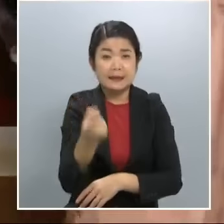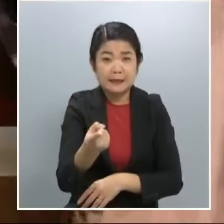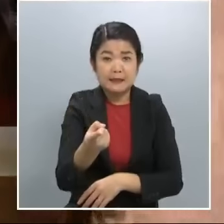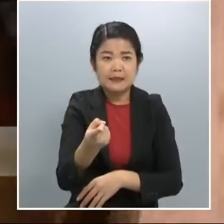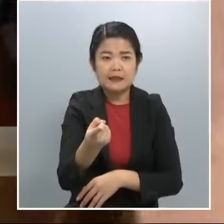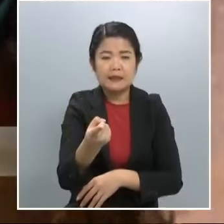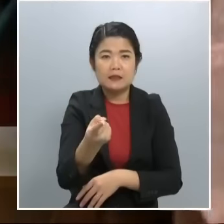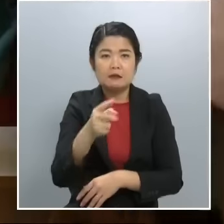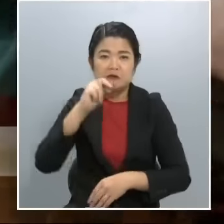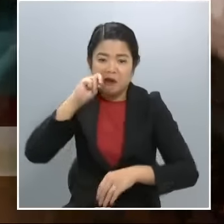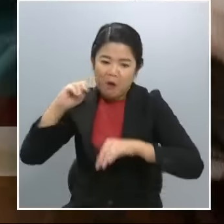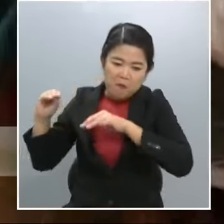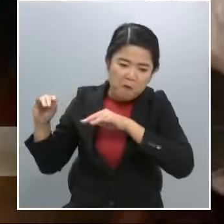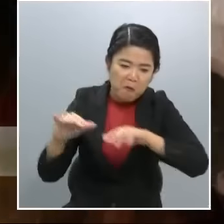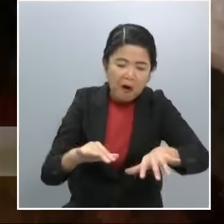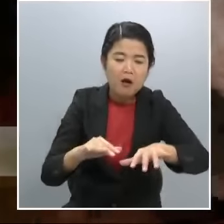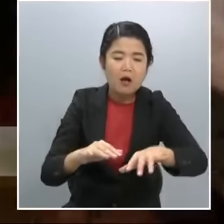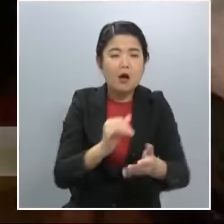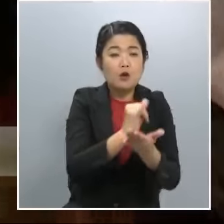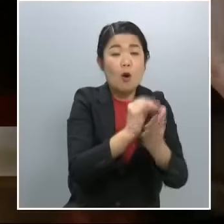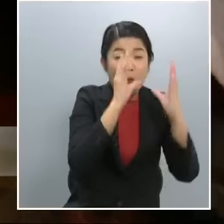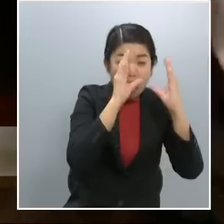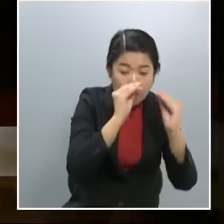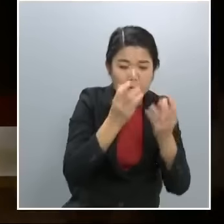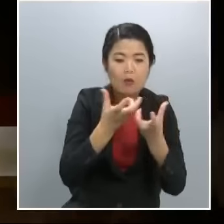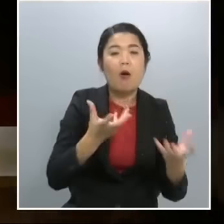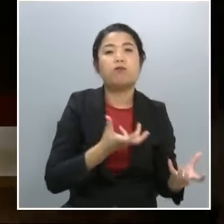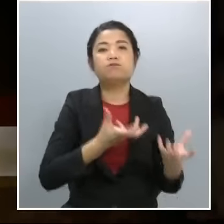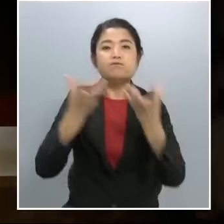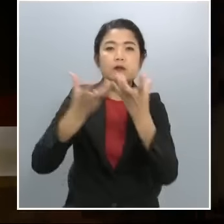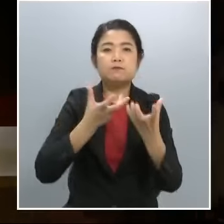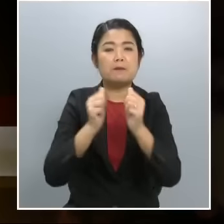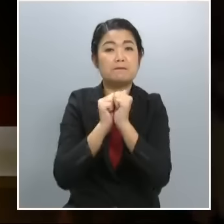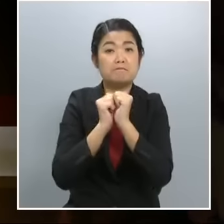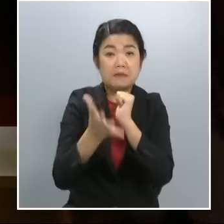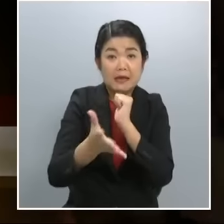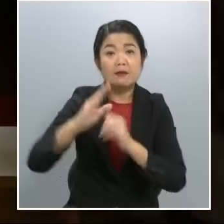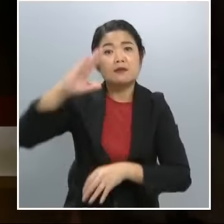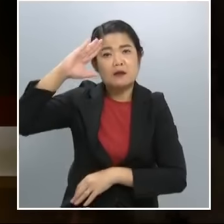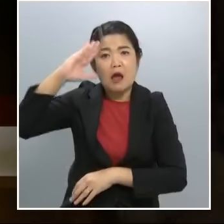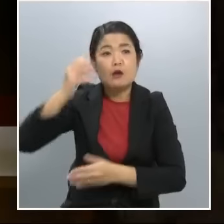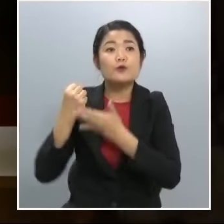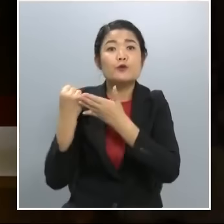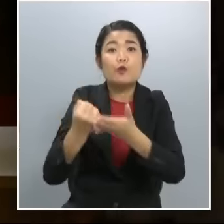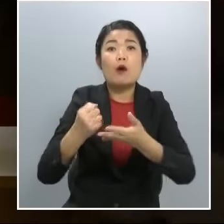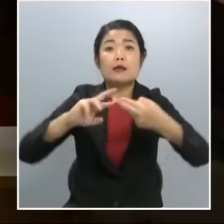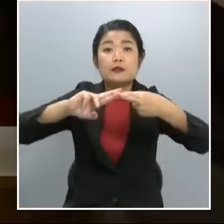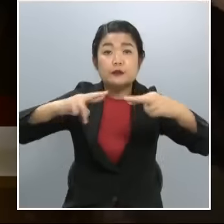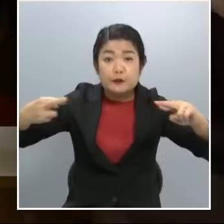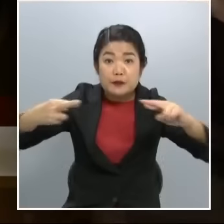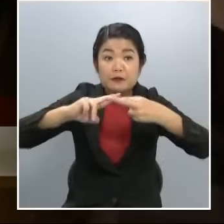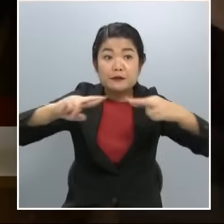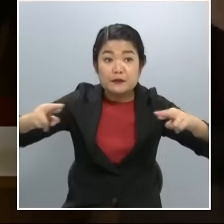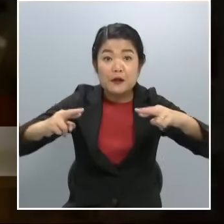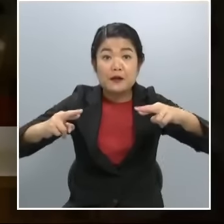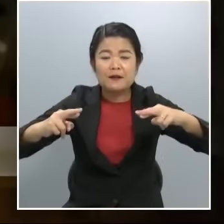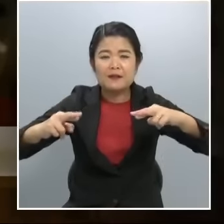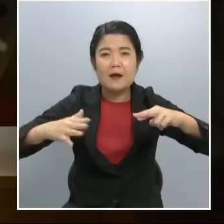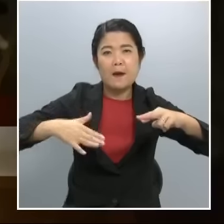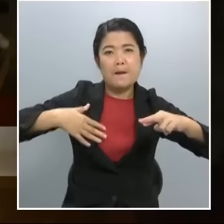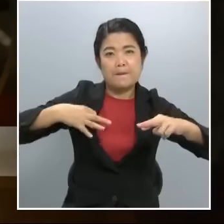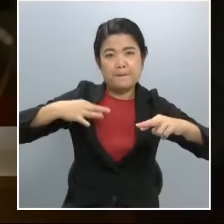ตอน 1:00นเวลาที่กำลังหลับกำลังนอนก็เลยเก็บข้าวของไม่ทันน่ะค่ะได้ทหารมาเอาเชือกผูเครื่องซักผ้ายกขึ้นในพ้นน้ำ